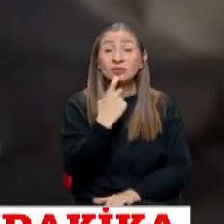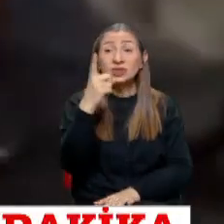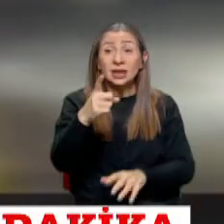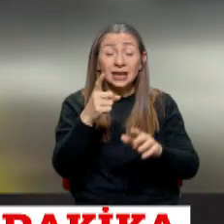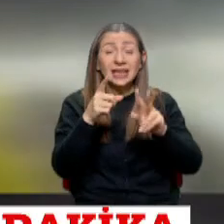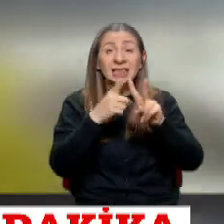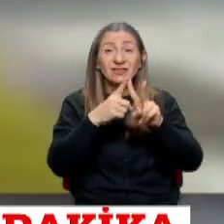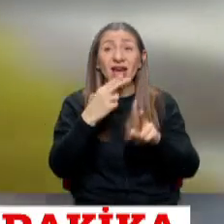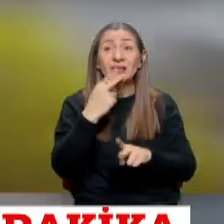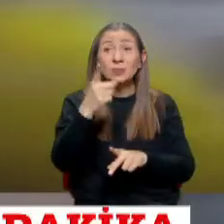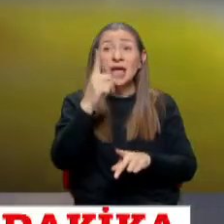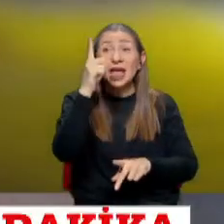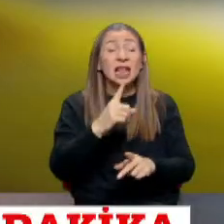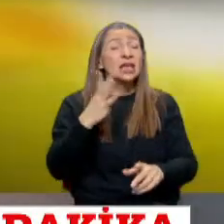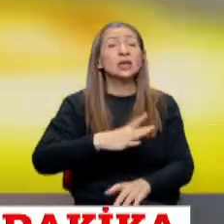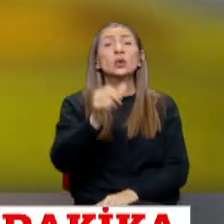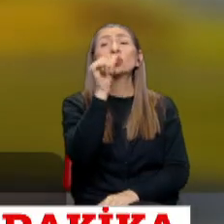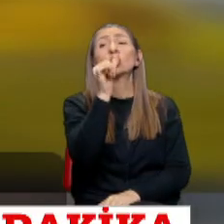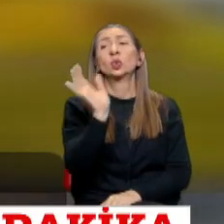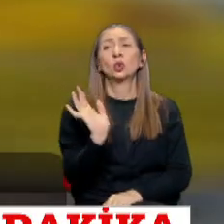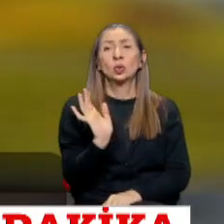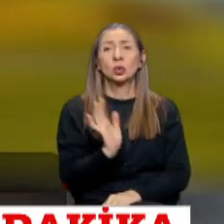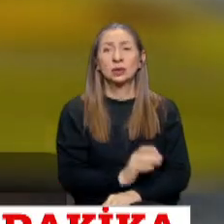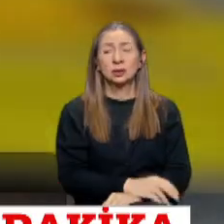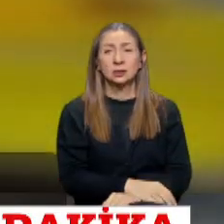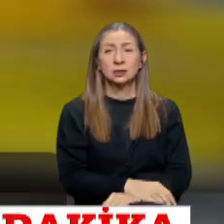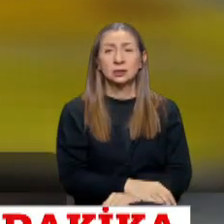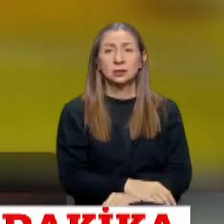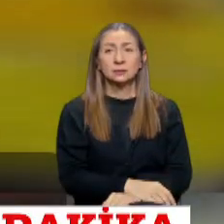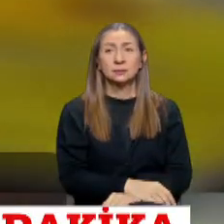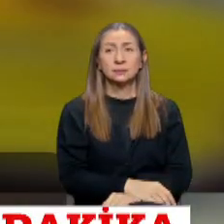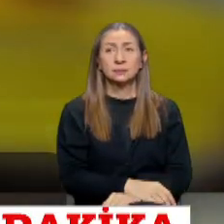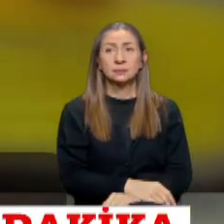yaşındaki Nazife Yılmaz'ın da ilk isteği su oldu.